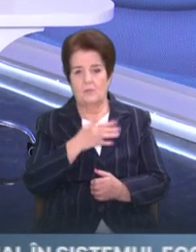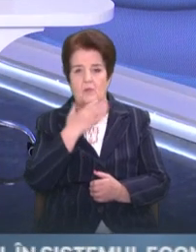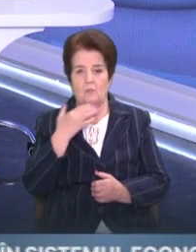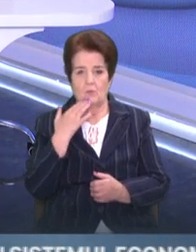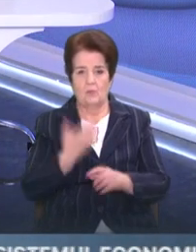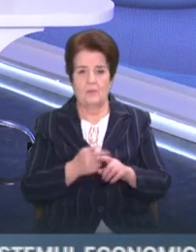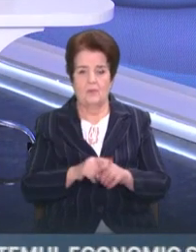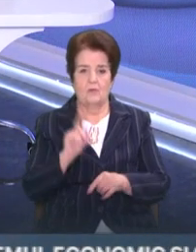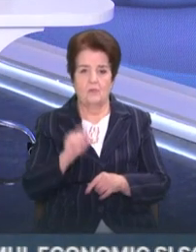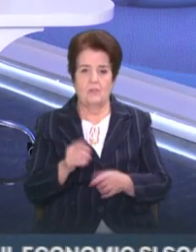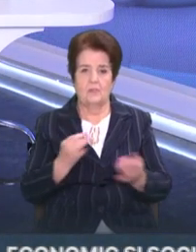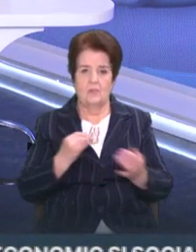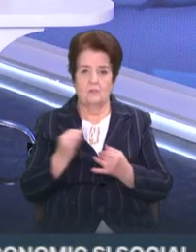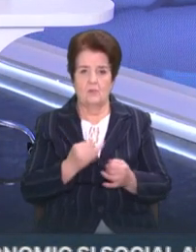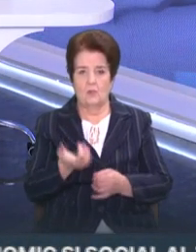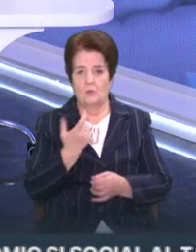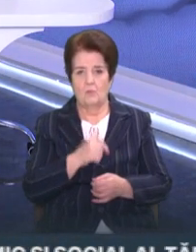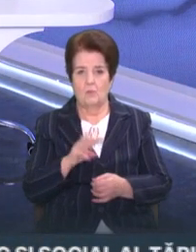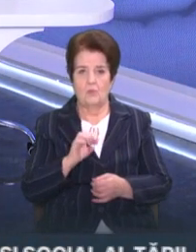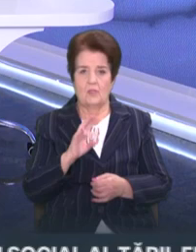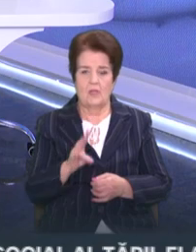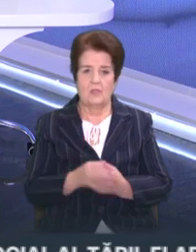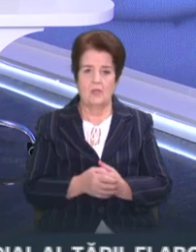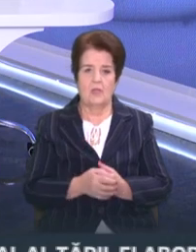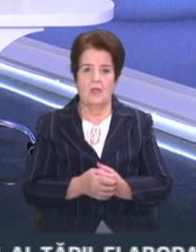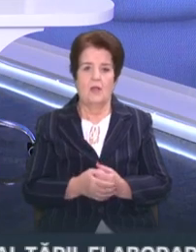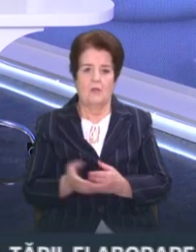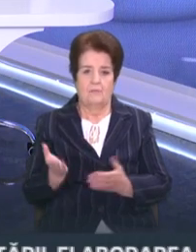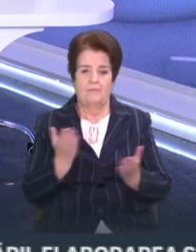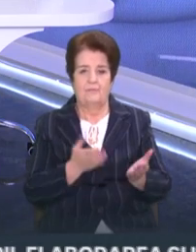această discuție, domnule Muntean. Și vă mai așteptăm cu alte ocazii.